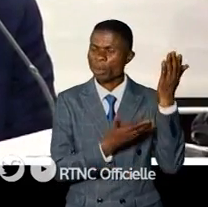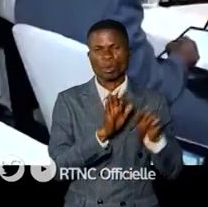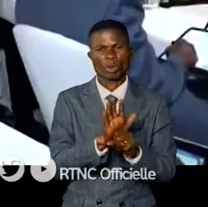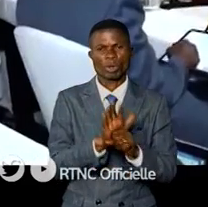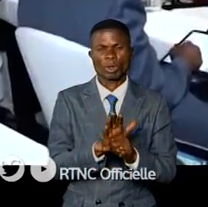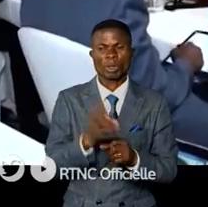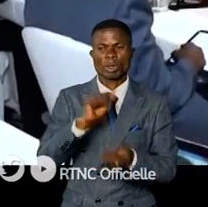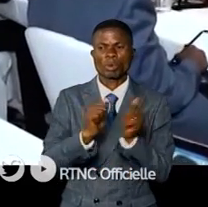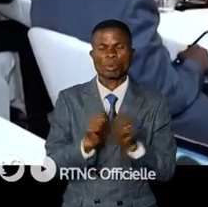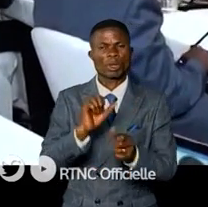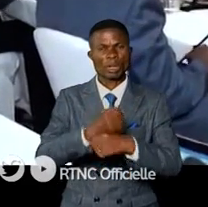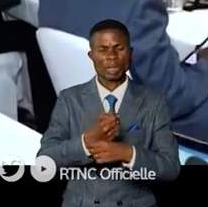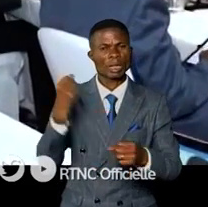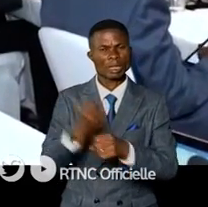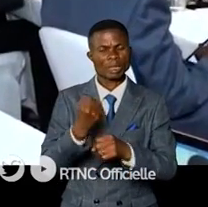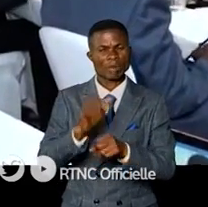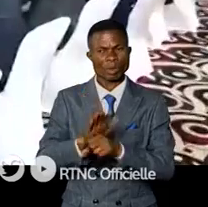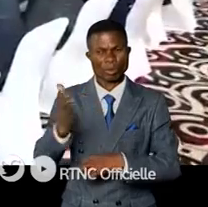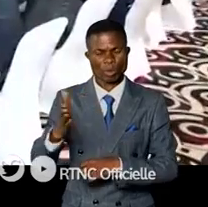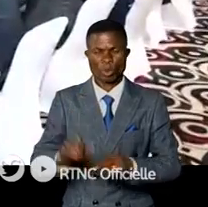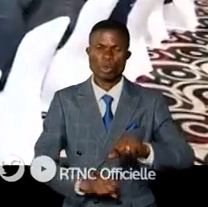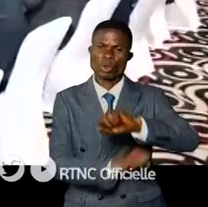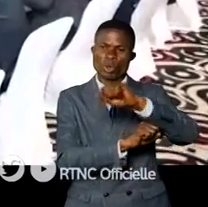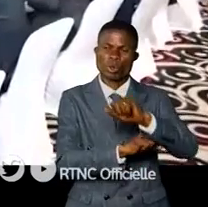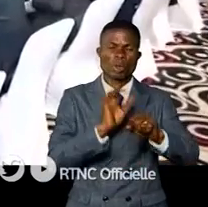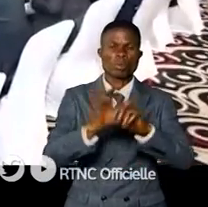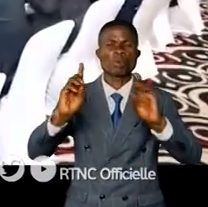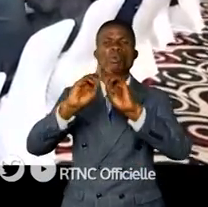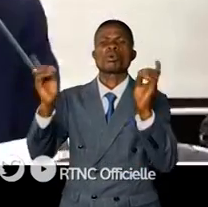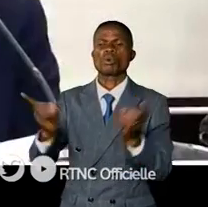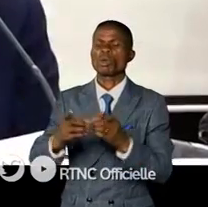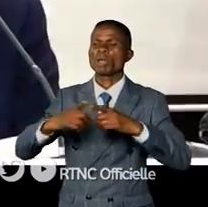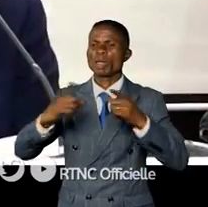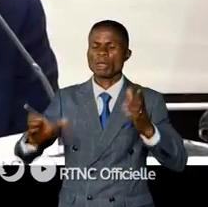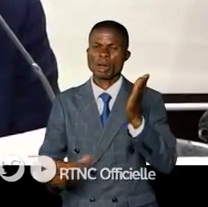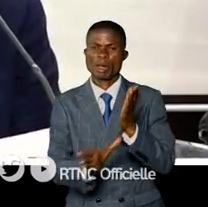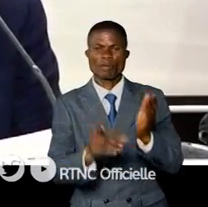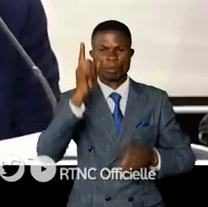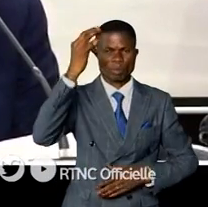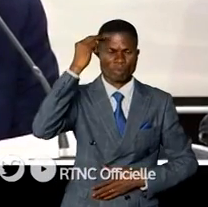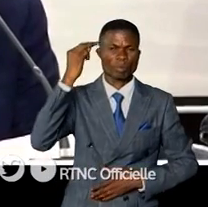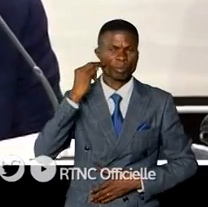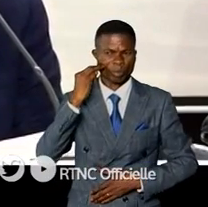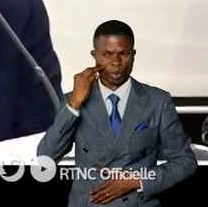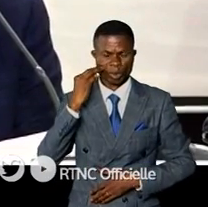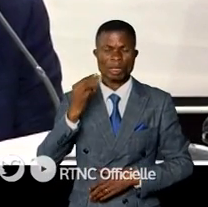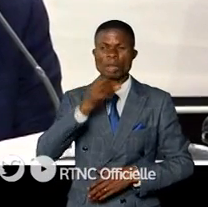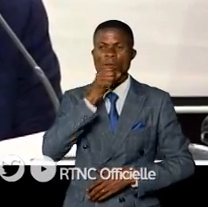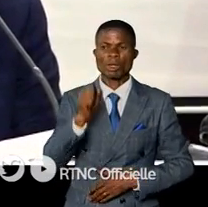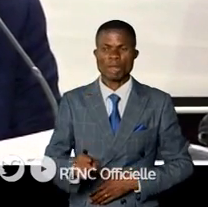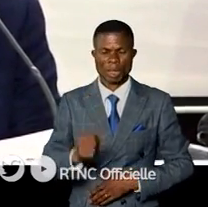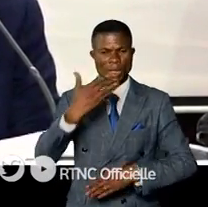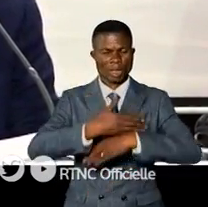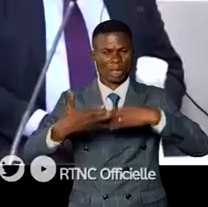en termes de création d'emplois. Accompagné d'une forte délégation, le vice-premier ministre, ministre sortant des